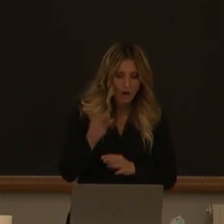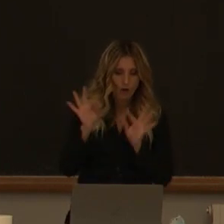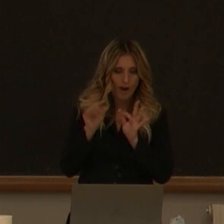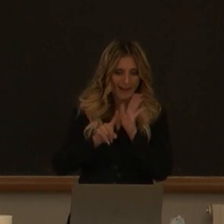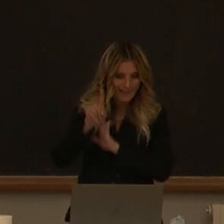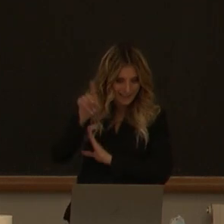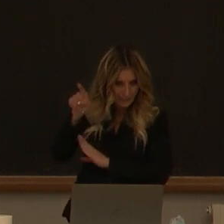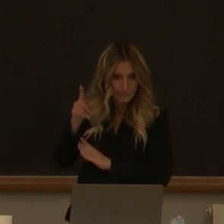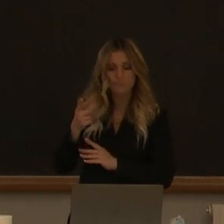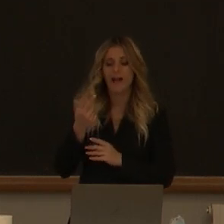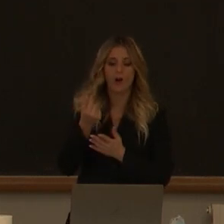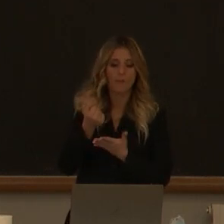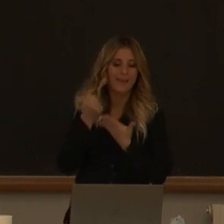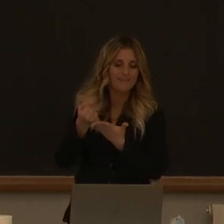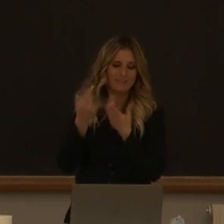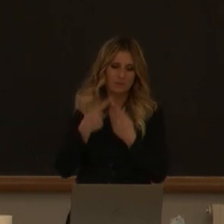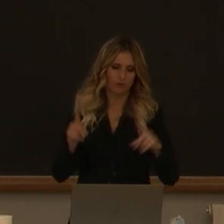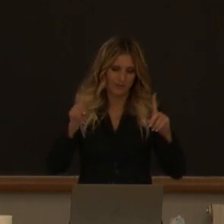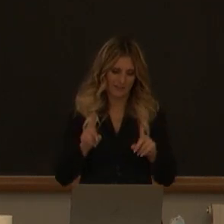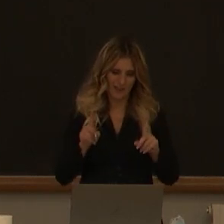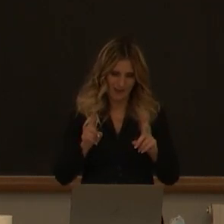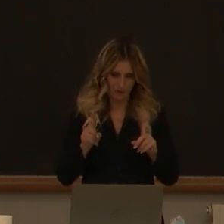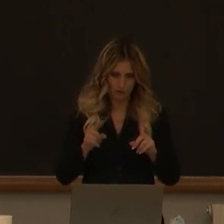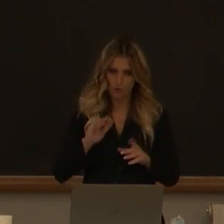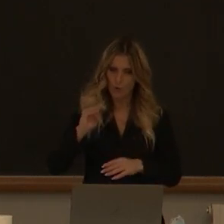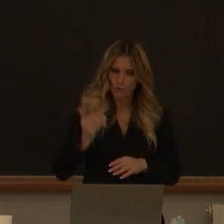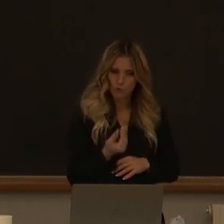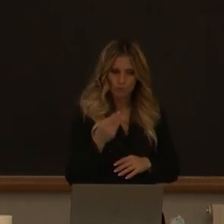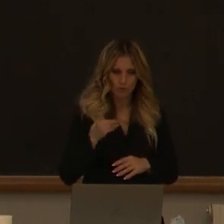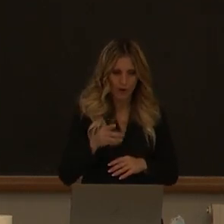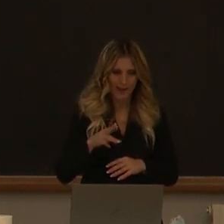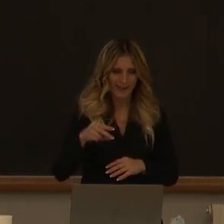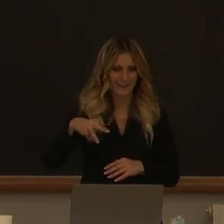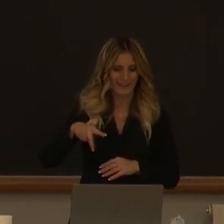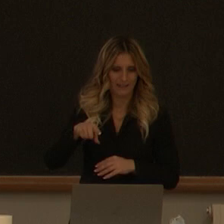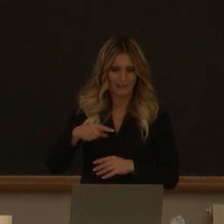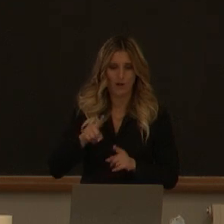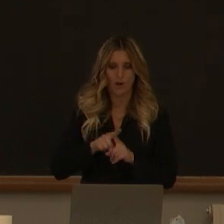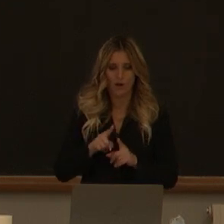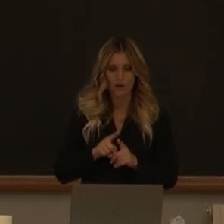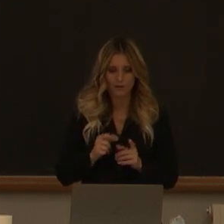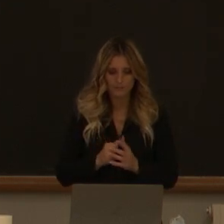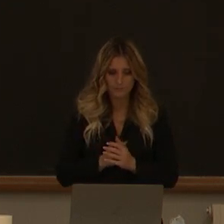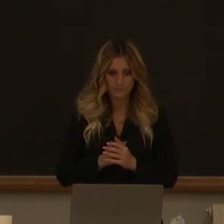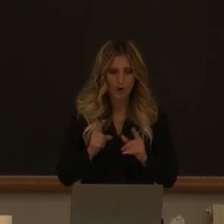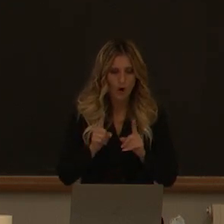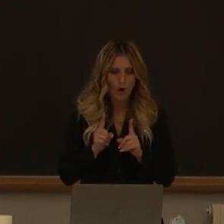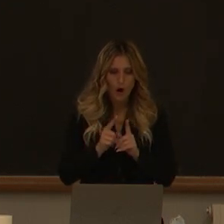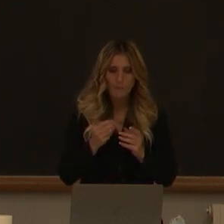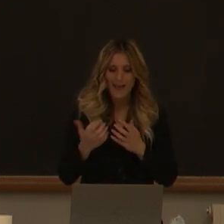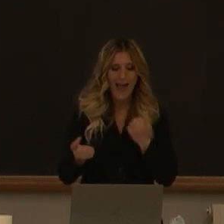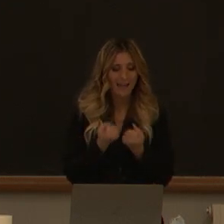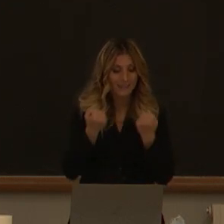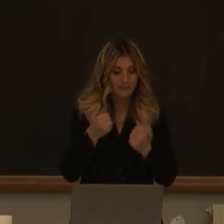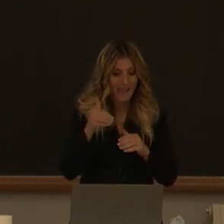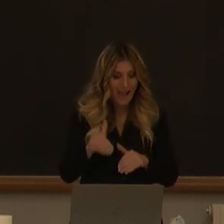agro-climatico-ambientali e verso gli investimenti in tecnologie verdi. Quindi da una parte un minore impatto dell'attività agricola,